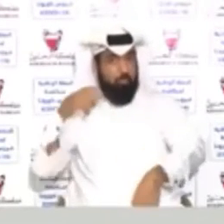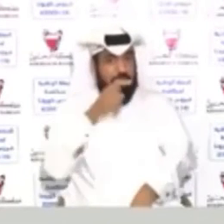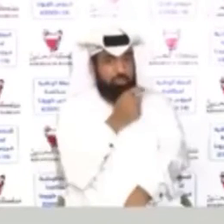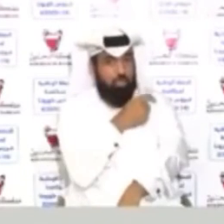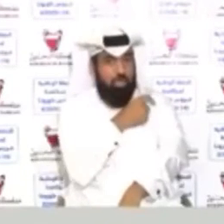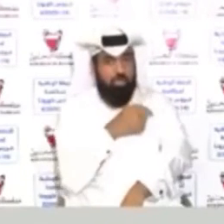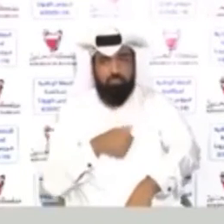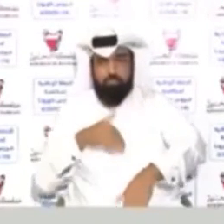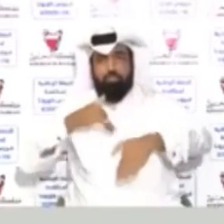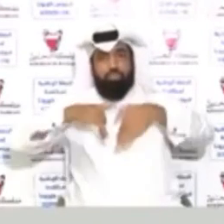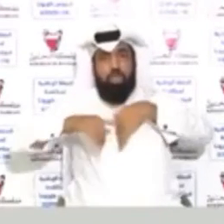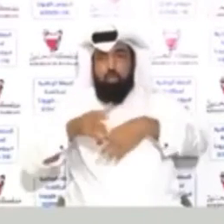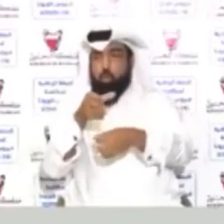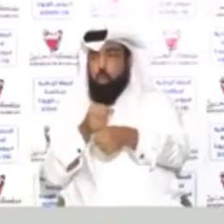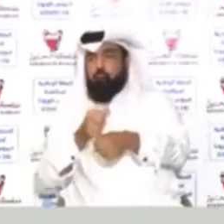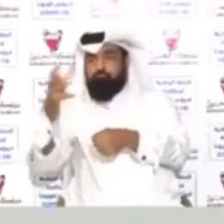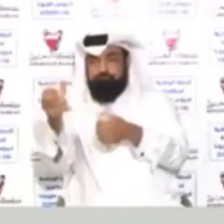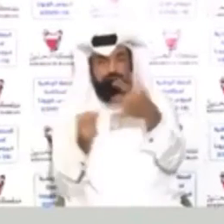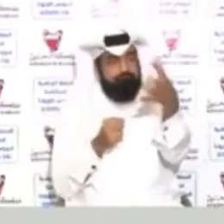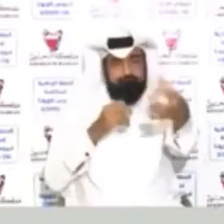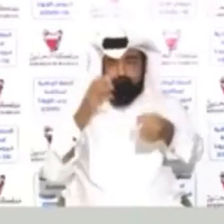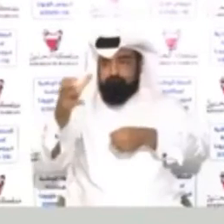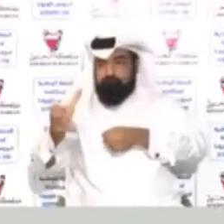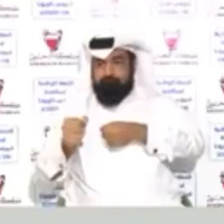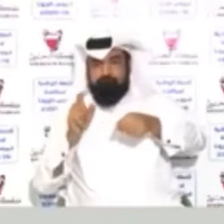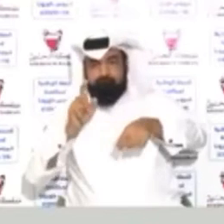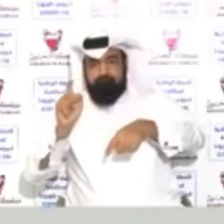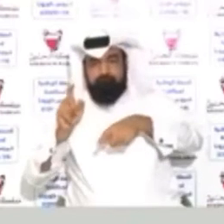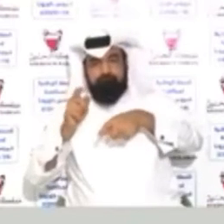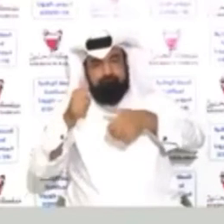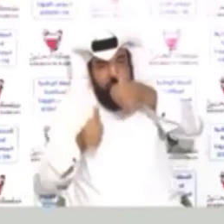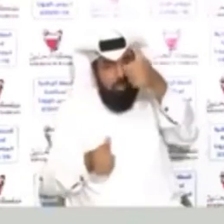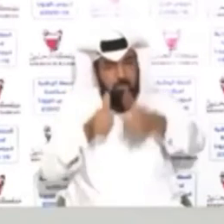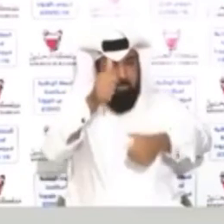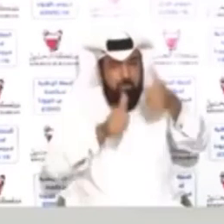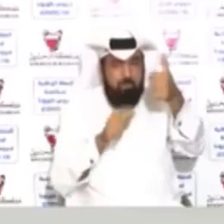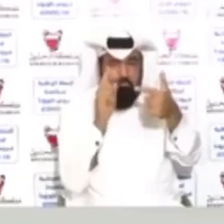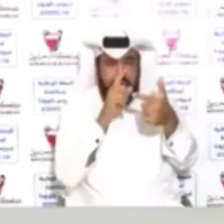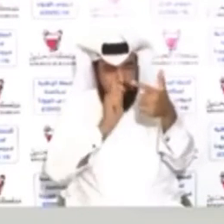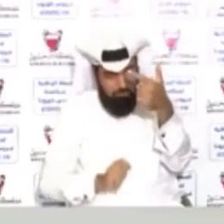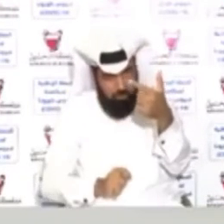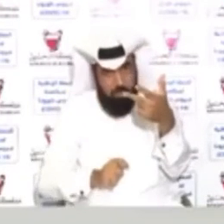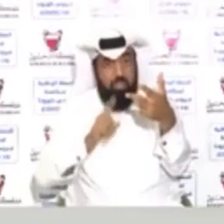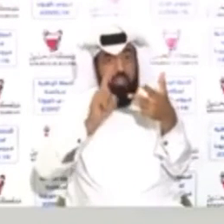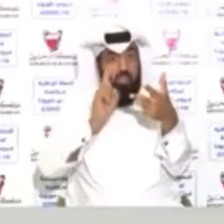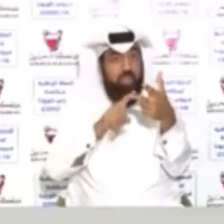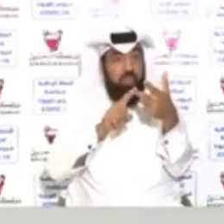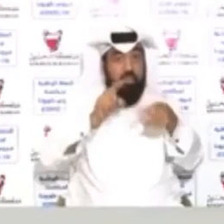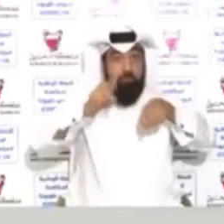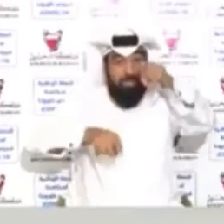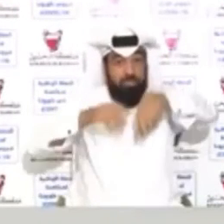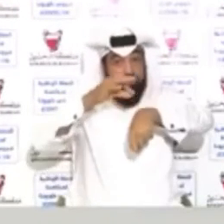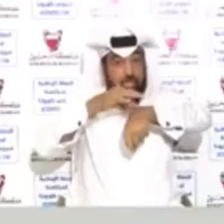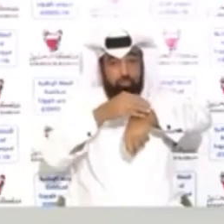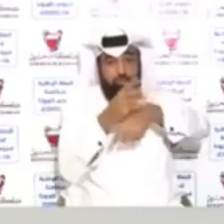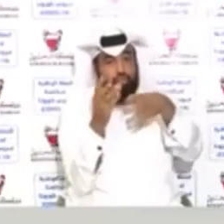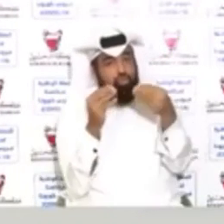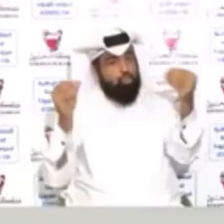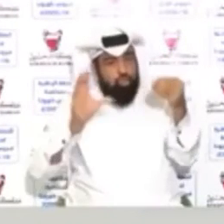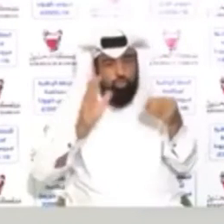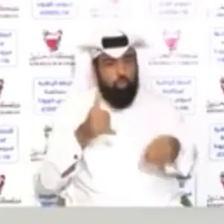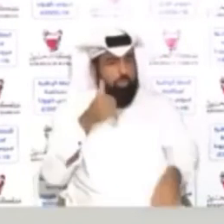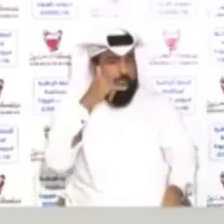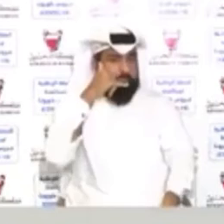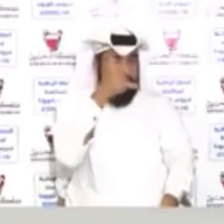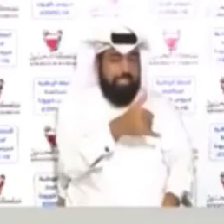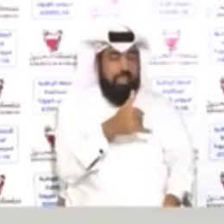عينات عشوائية، وفي بعض الأعداد تجي بالاتصال مباشر من 444 بحسب أعراضهم أو مخالطتهم أو شكوكهم